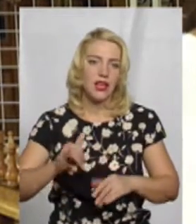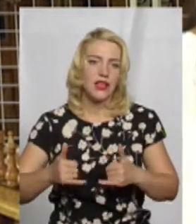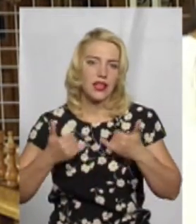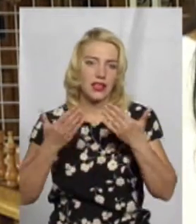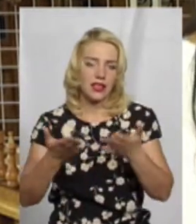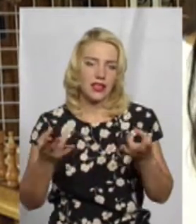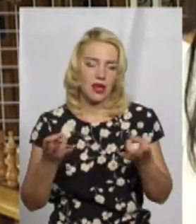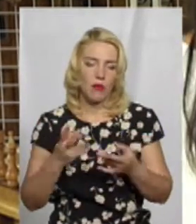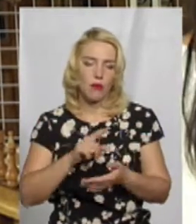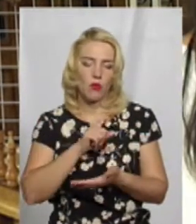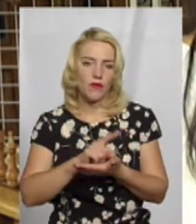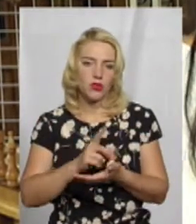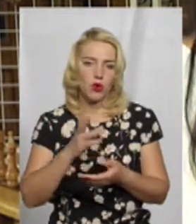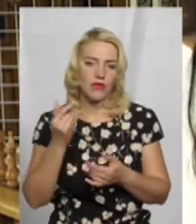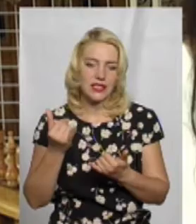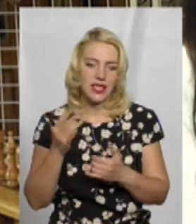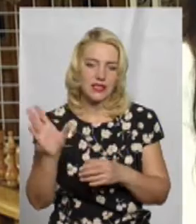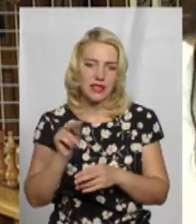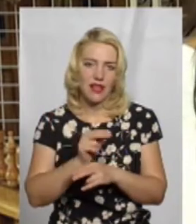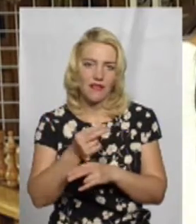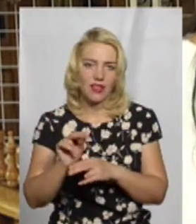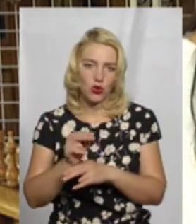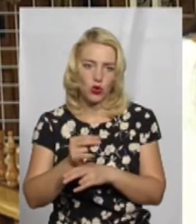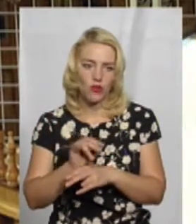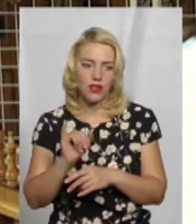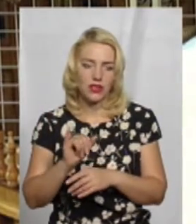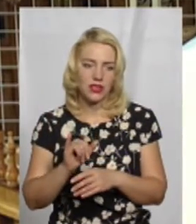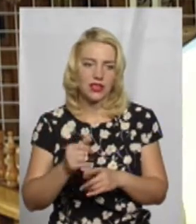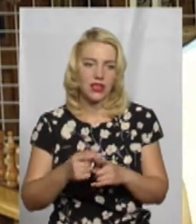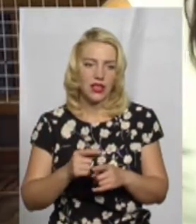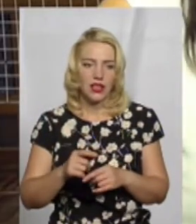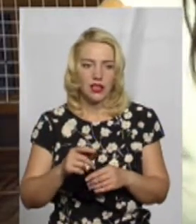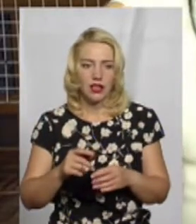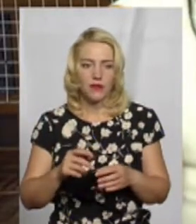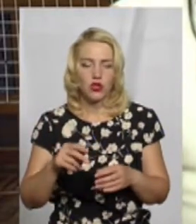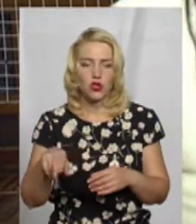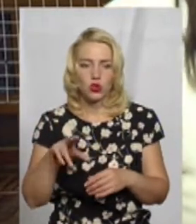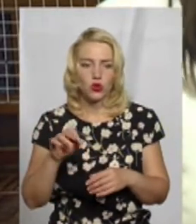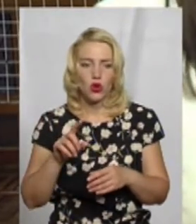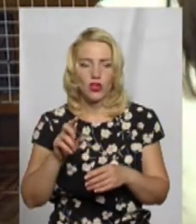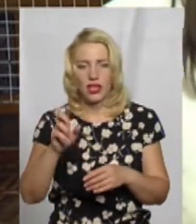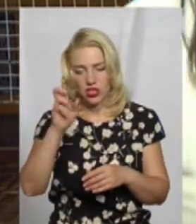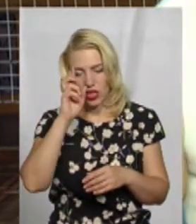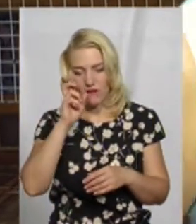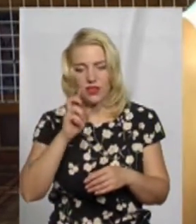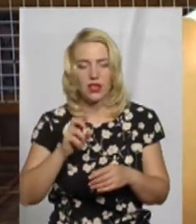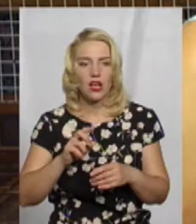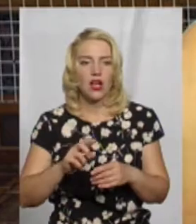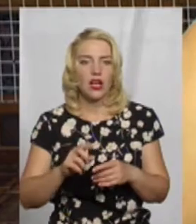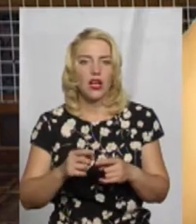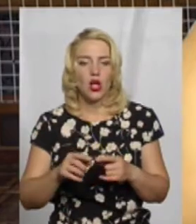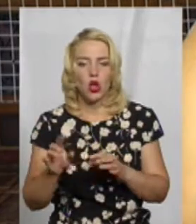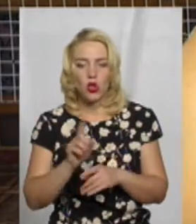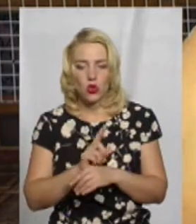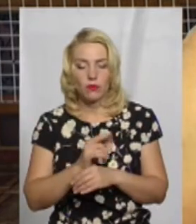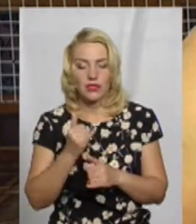обов'язково треба було б зараз це все відкоригувати і згідно тих державних будівельних норм. Зараз вони вимагають довідку від архітектора,